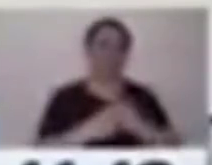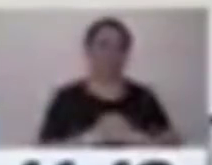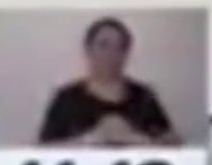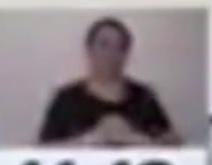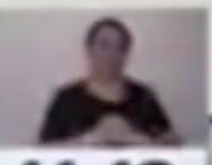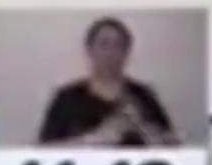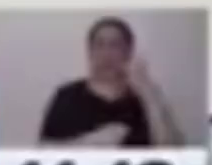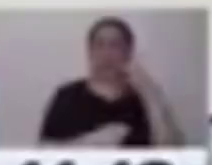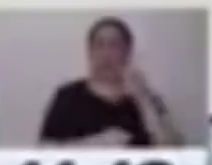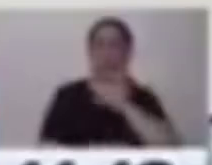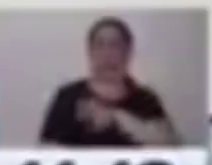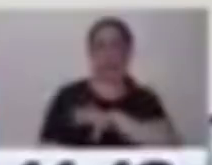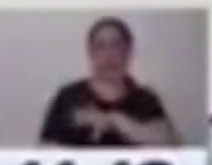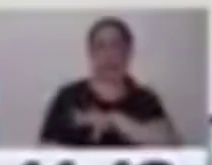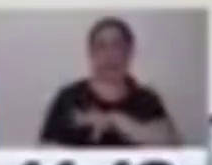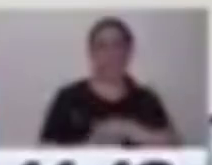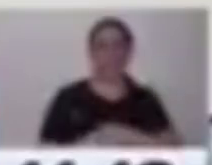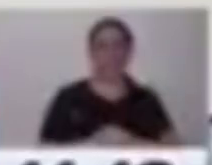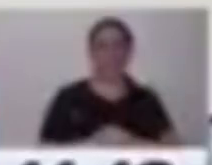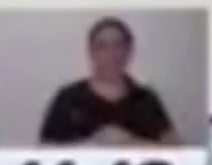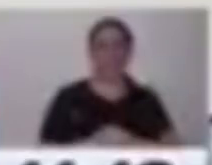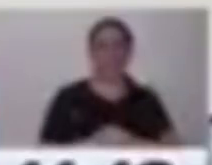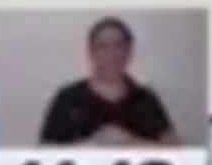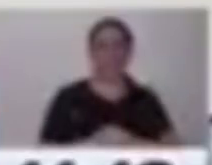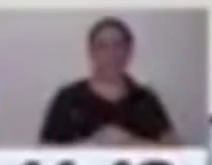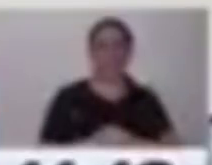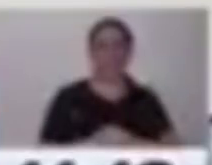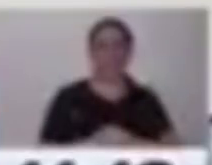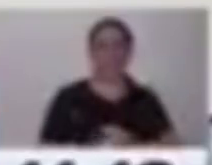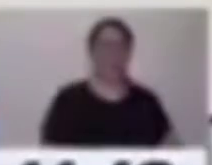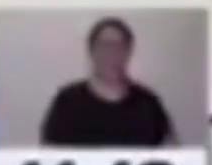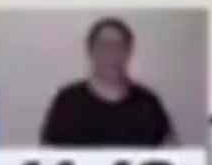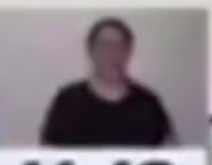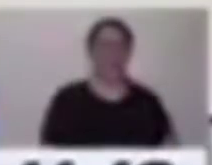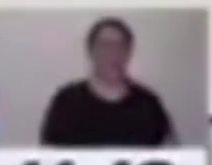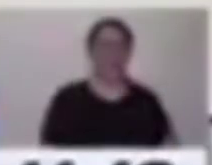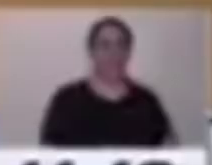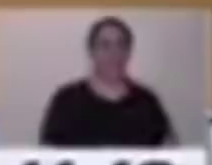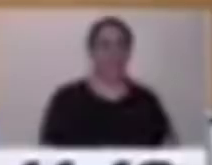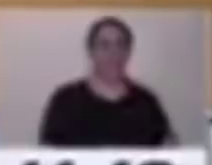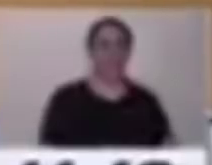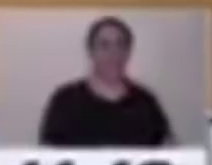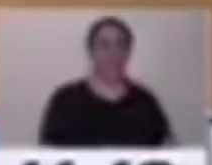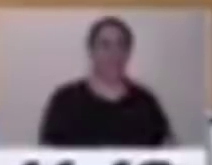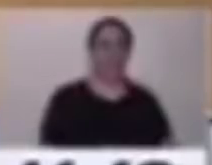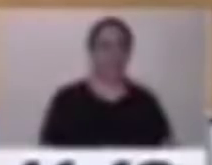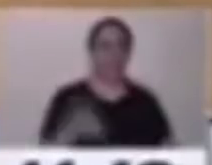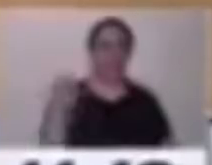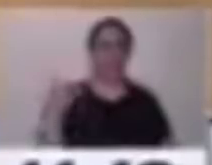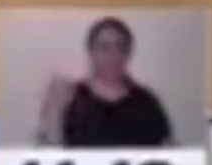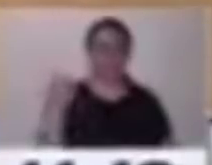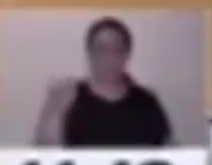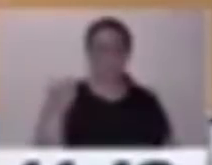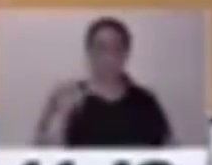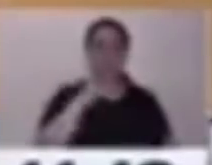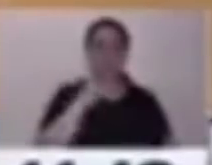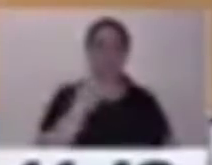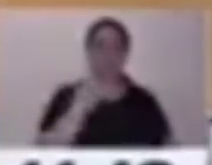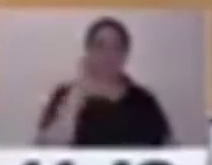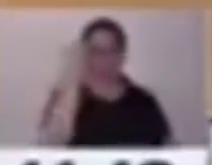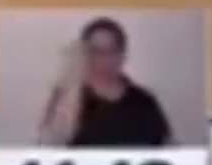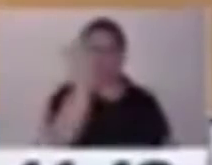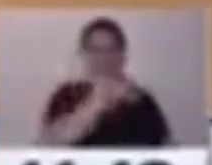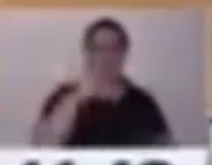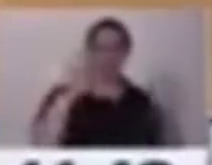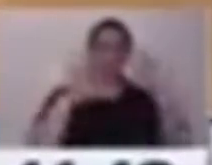ito ng Malacañang. Malaking tulong po sa ating mga 4Ps beneficiaries ang balita na ito